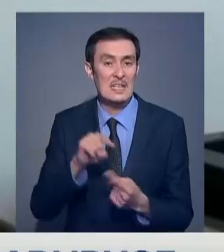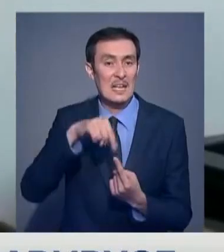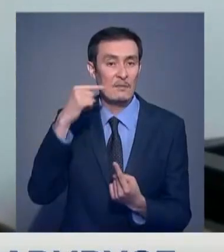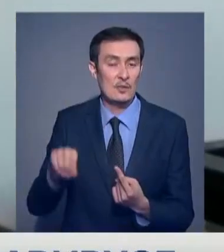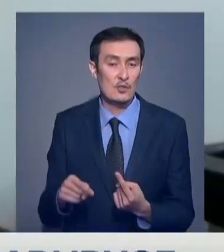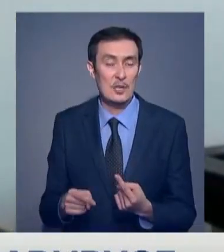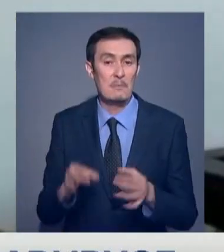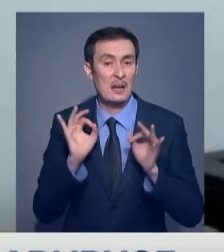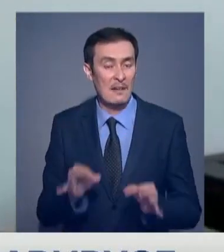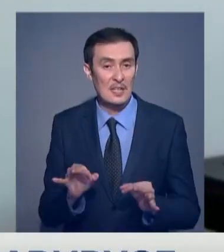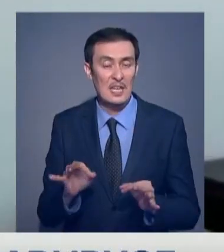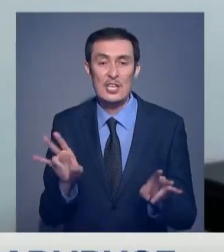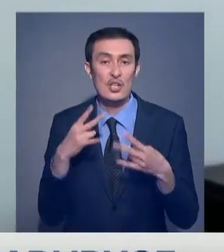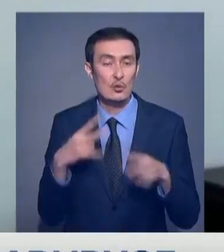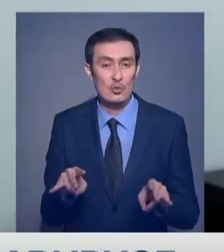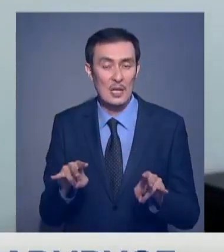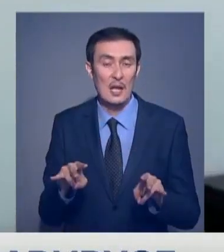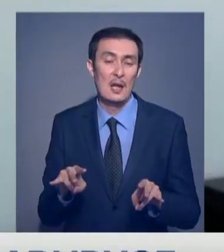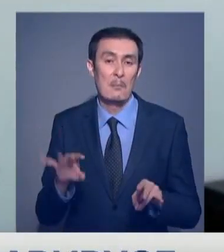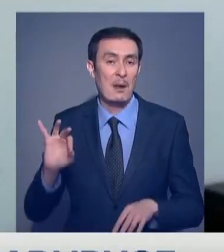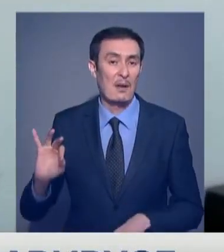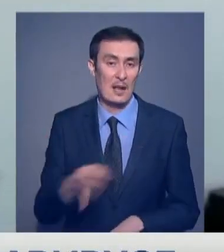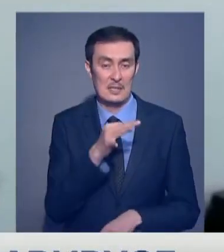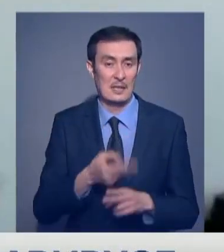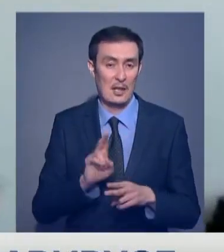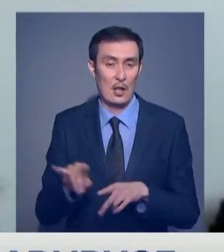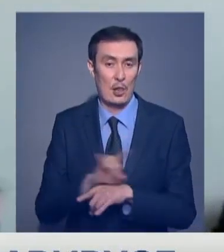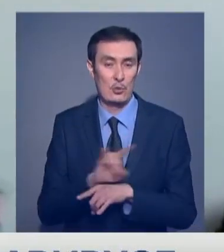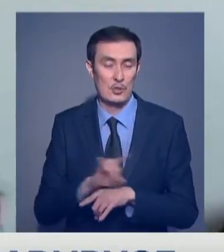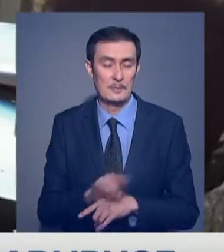соответствующие действительности, и не поддаваться на провокации.